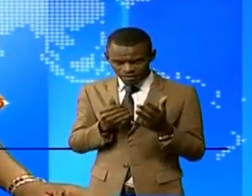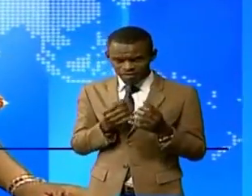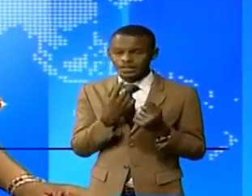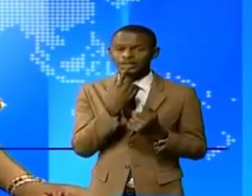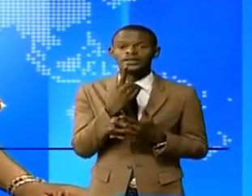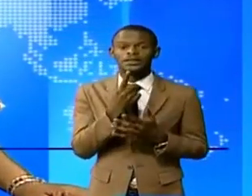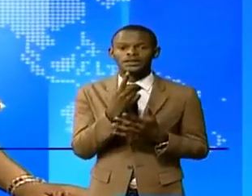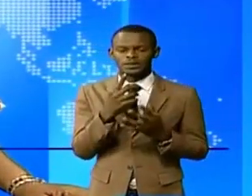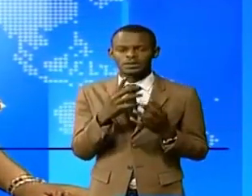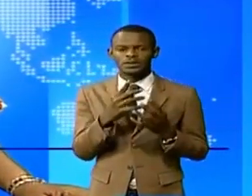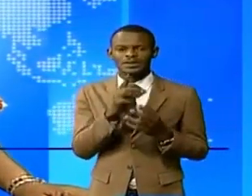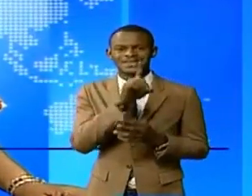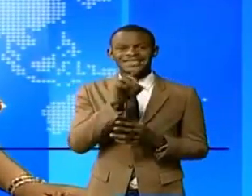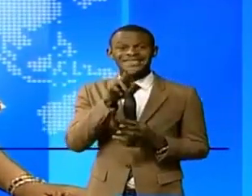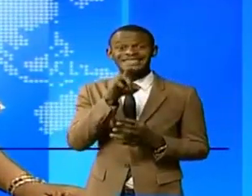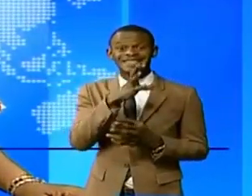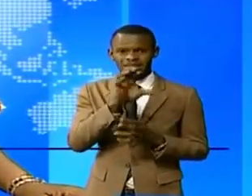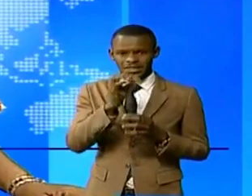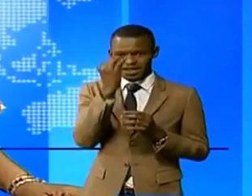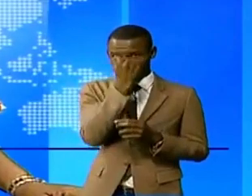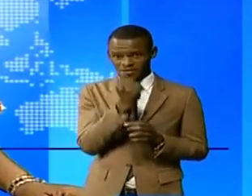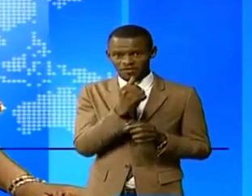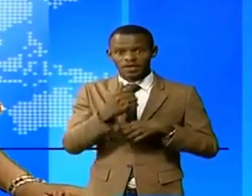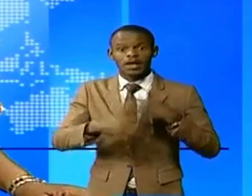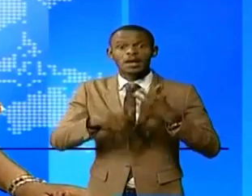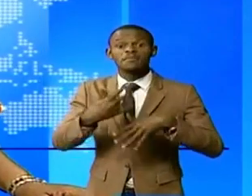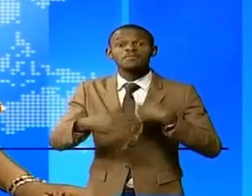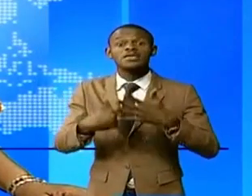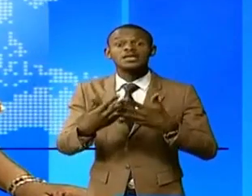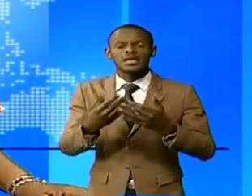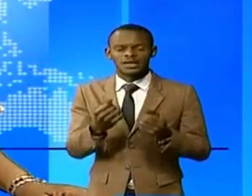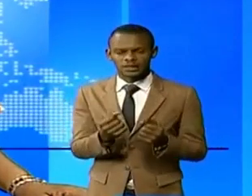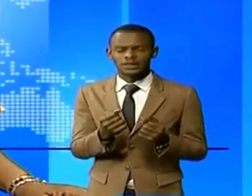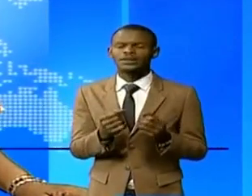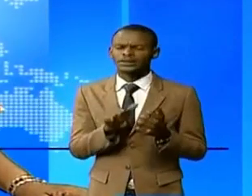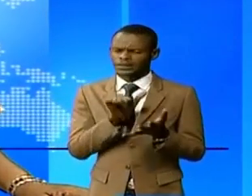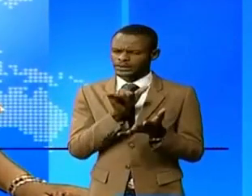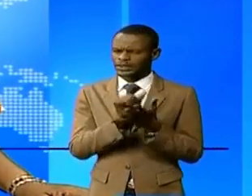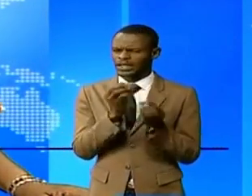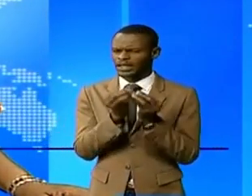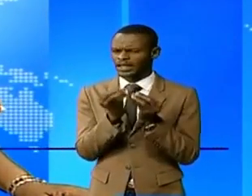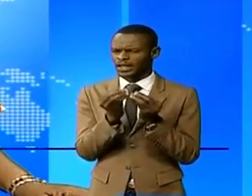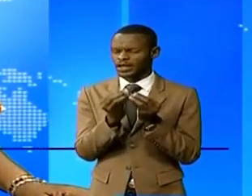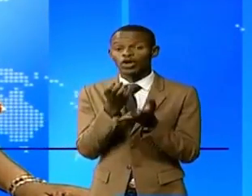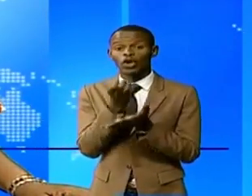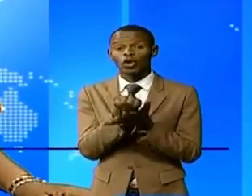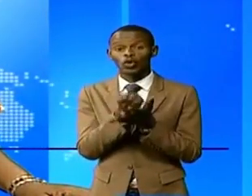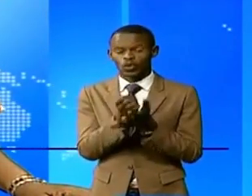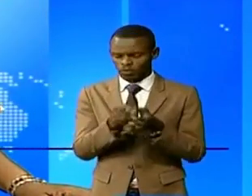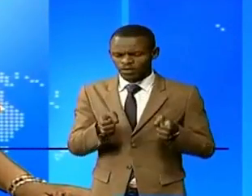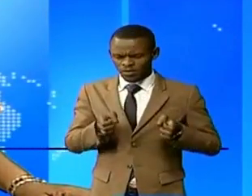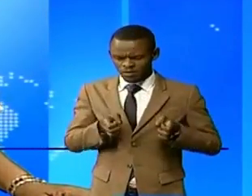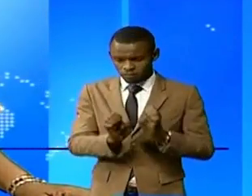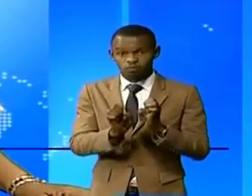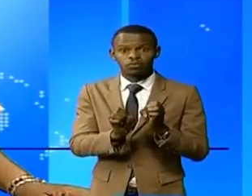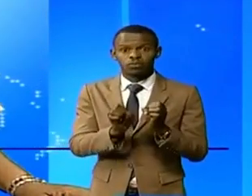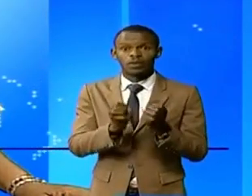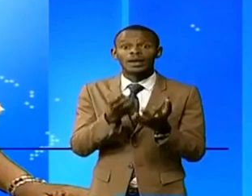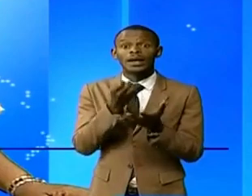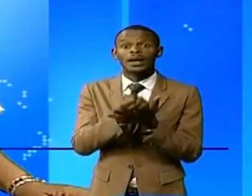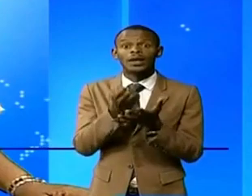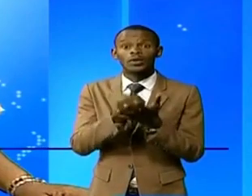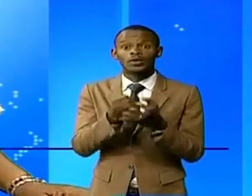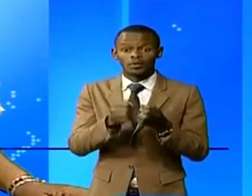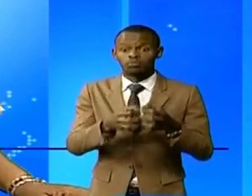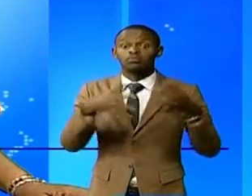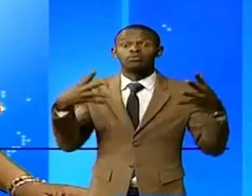une rencontre qui va booster l'économie congolaise à travers la création de l'emploi et de richesses. Antonio Pedro, membre exécutif